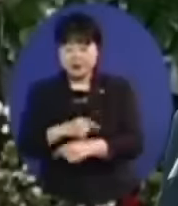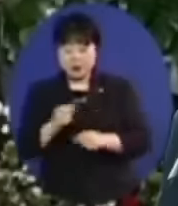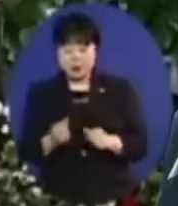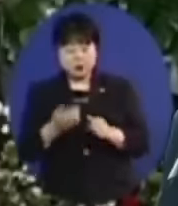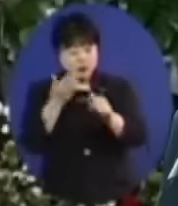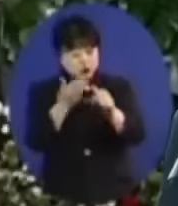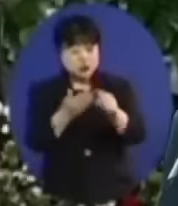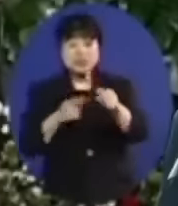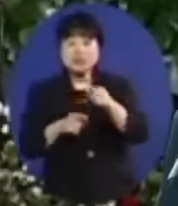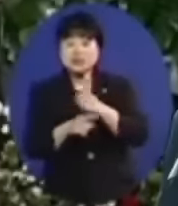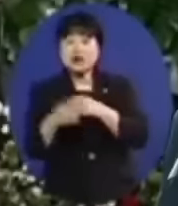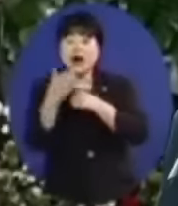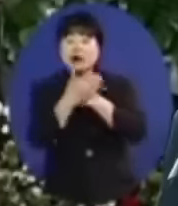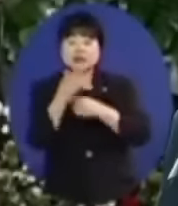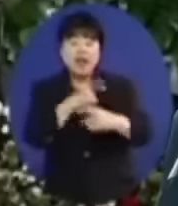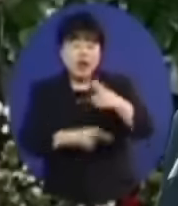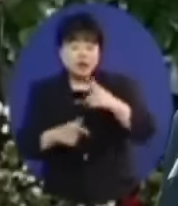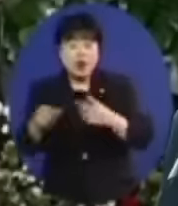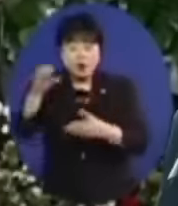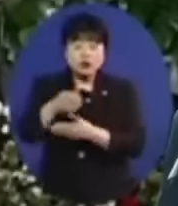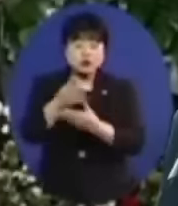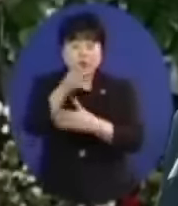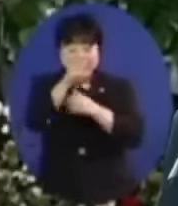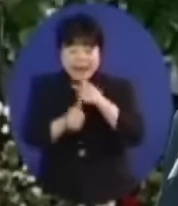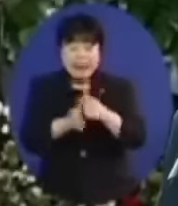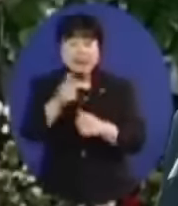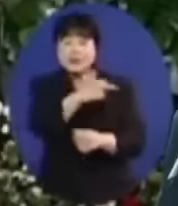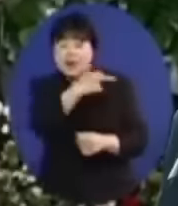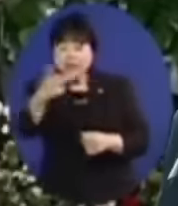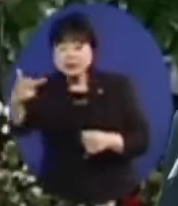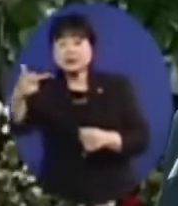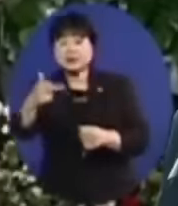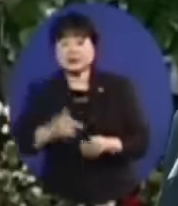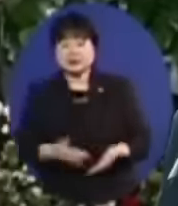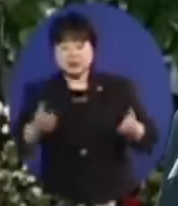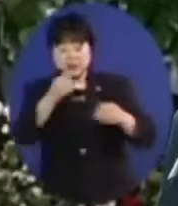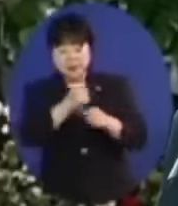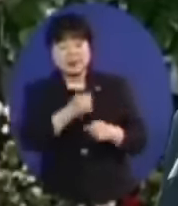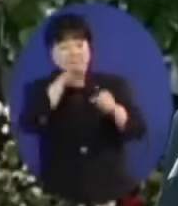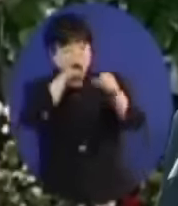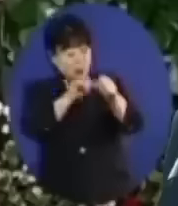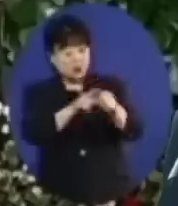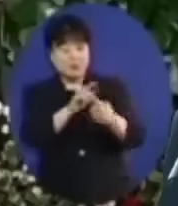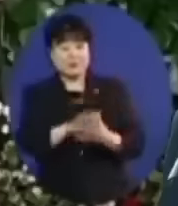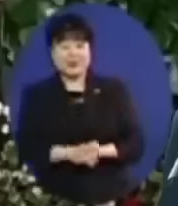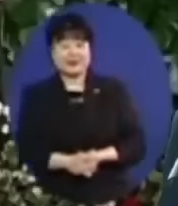하시는 것은 은혜를 더욱 부어주셔서 하나님이 크신 그릇이 되게 하기 위한 것입니다.